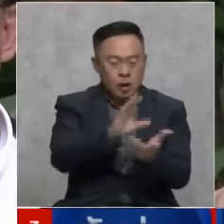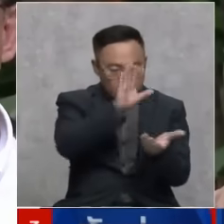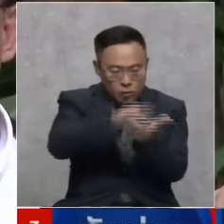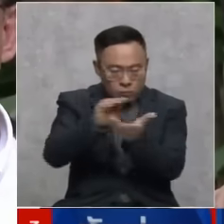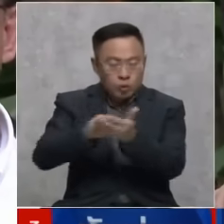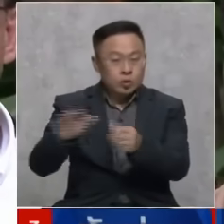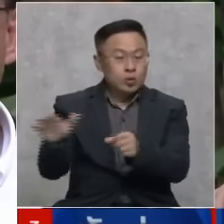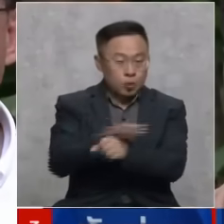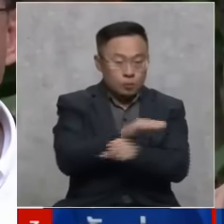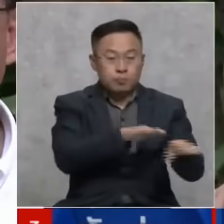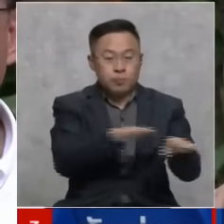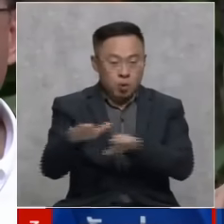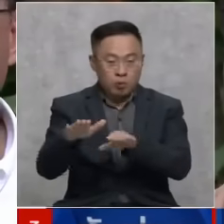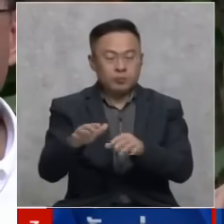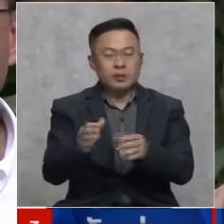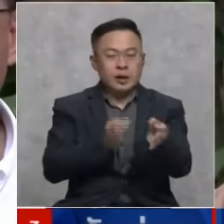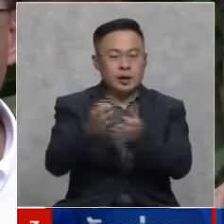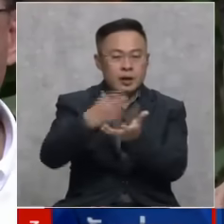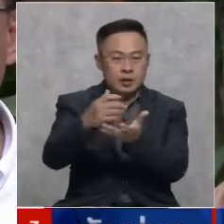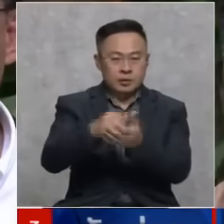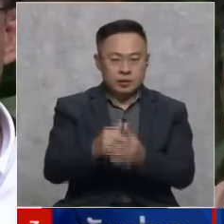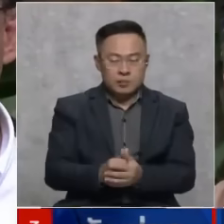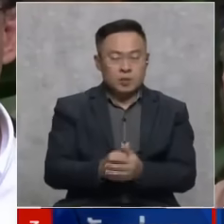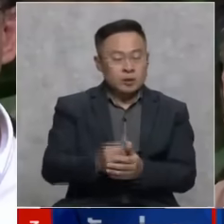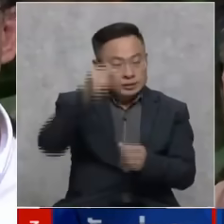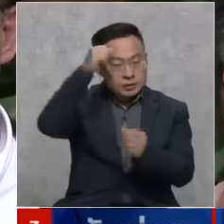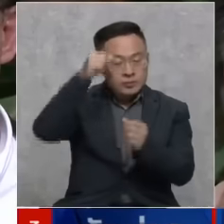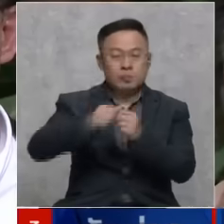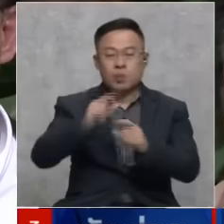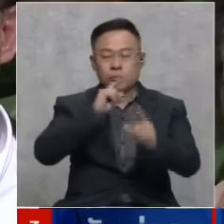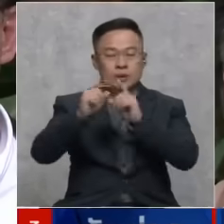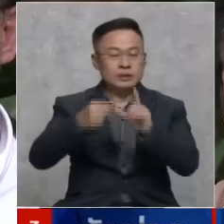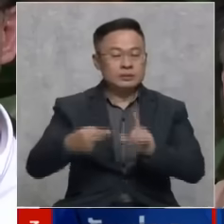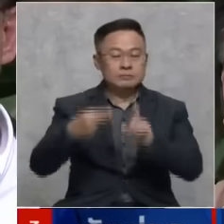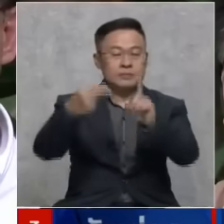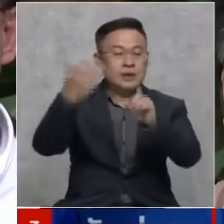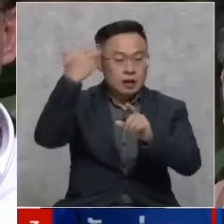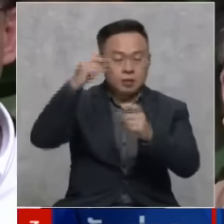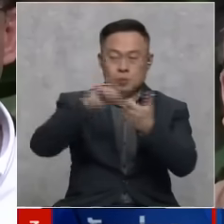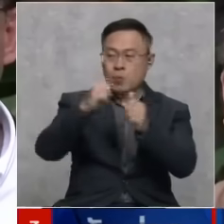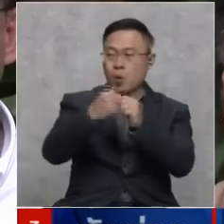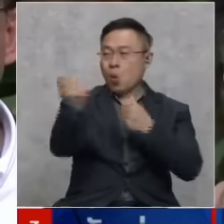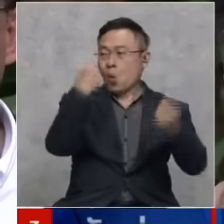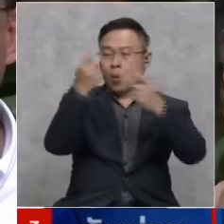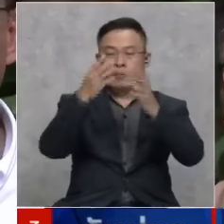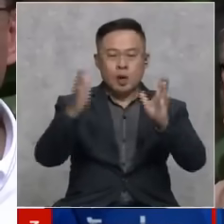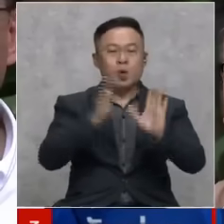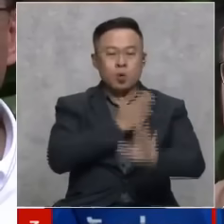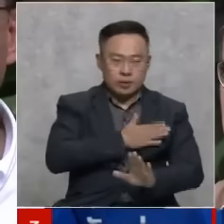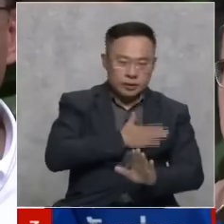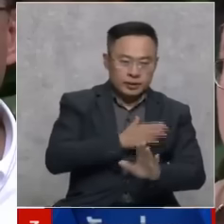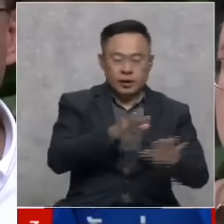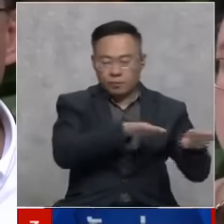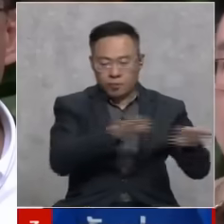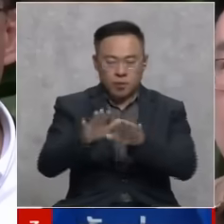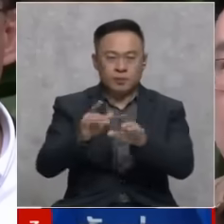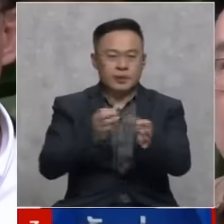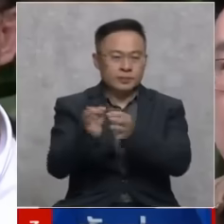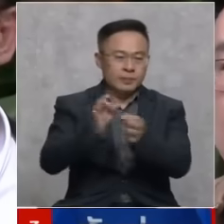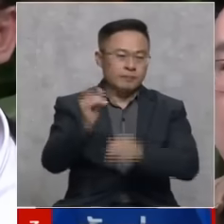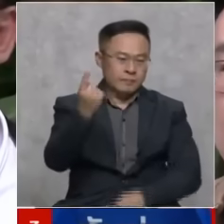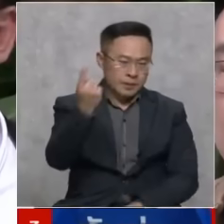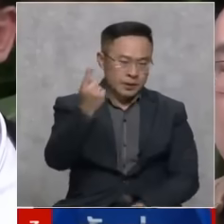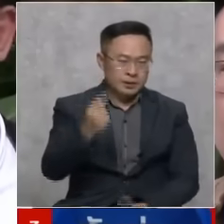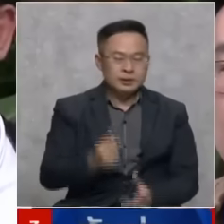ดังนั้นต้องใจเย็นๆนิดนึงต้องเป็นบทเรียนแล้วก็บอกว่าน้อมรับทุกคำติชมด้วย ใช่ค่ะคือนายกเองก็ลงพื้น